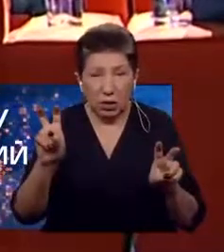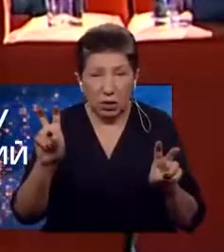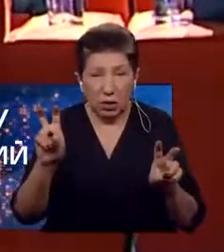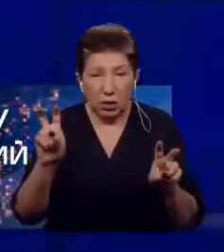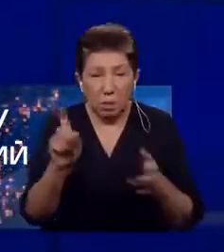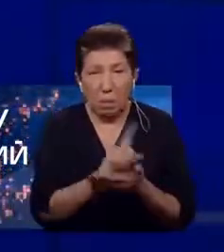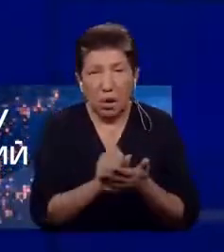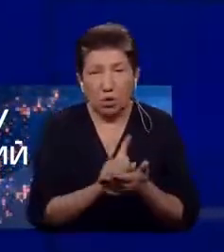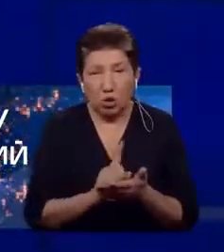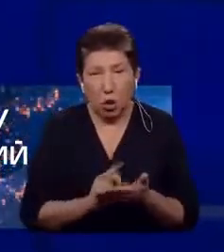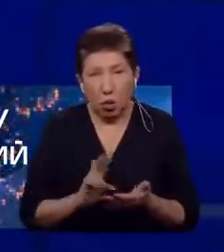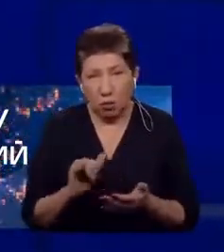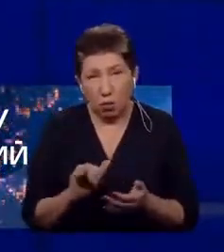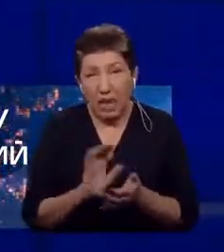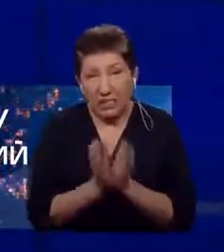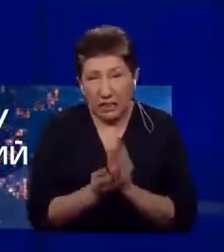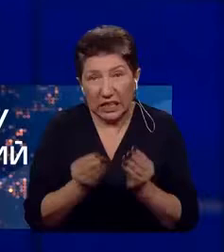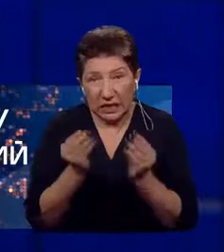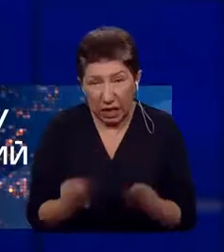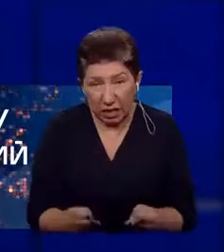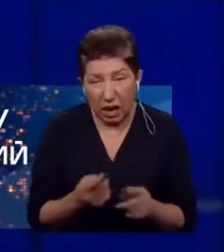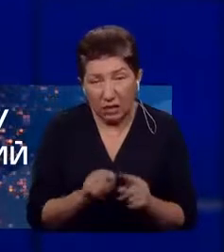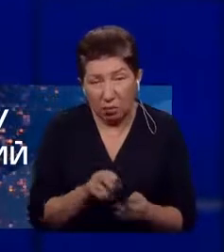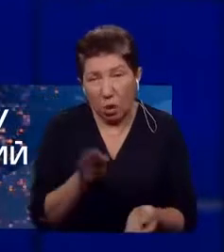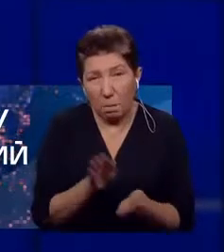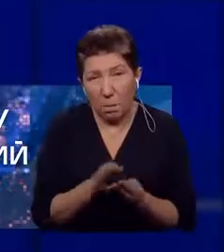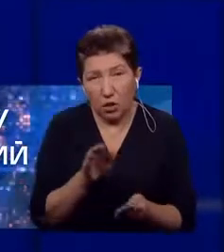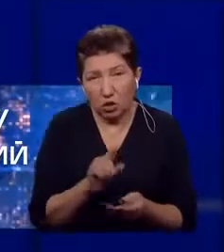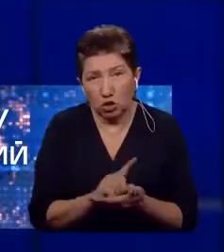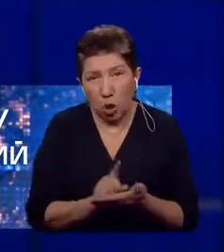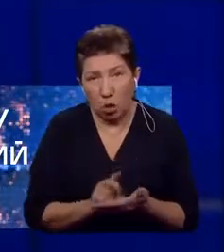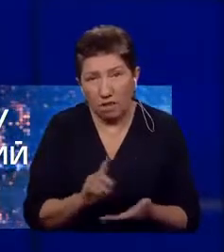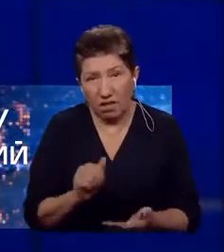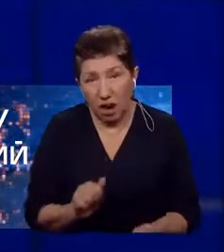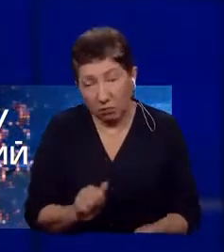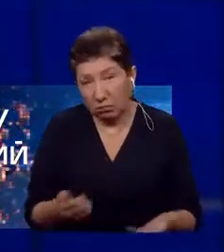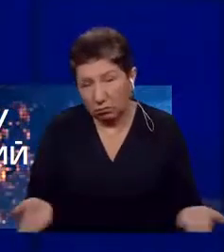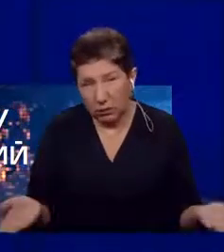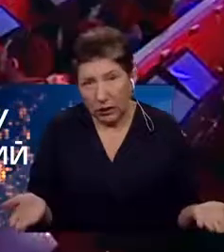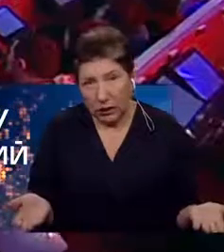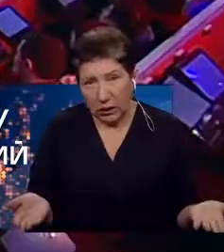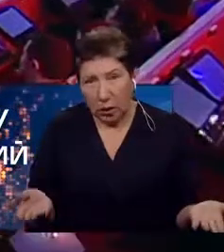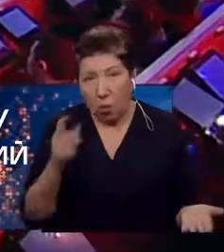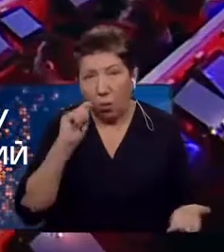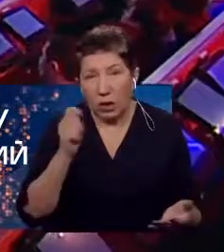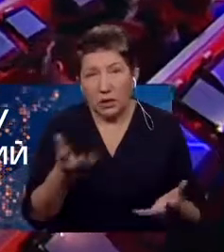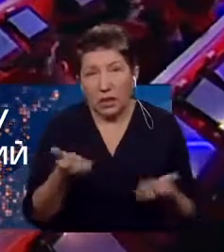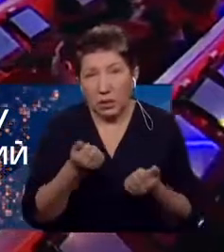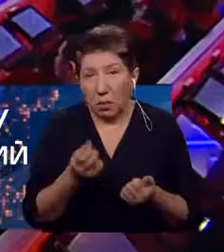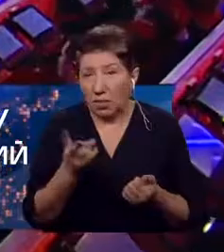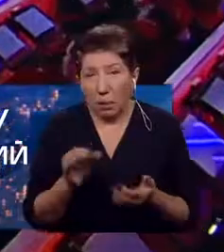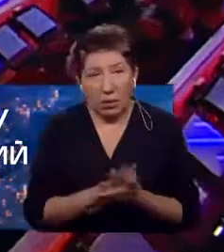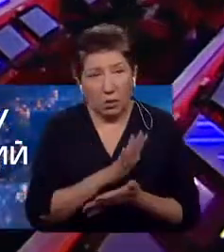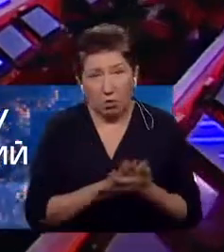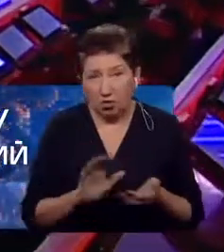От показала їм сир, але це була чисто мишоловка. Українці отримали не безкоштовний